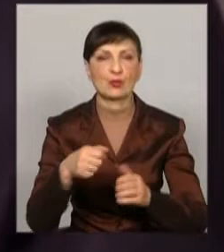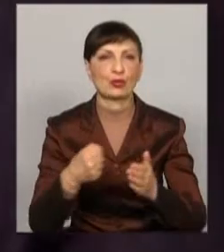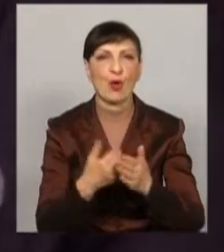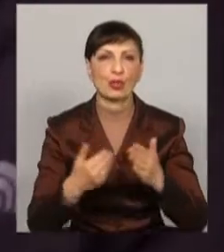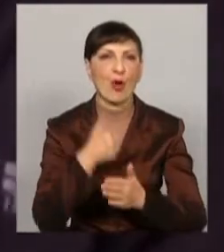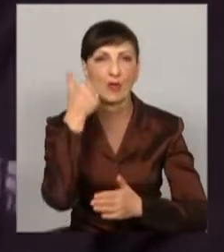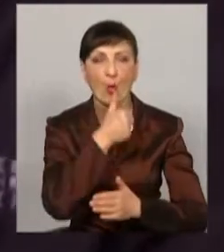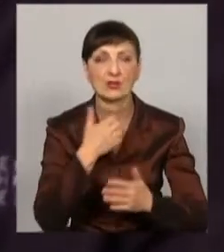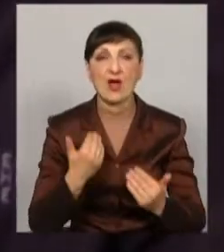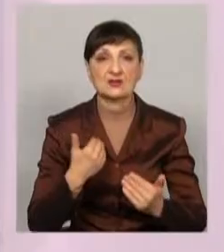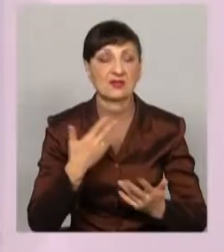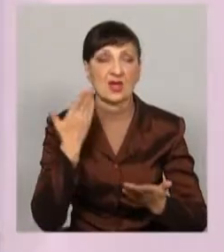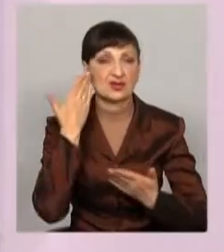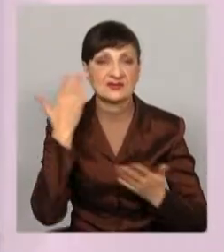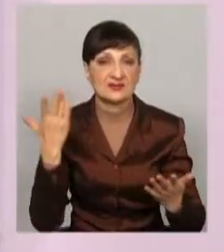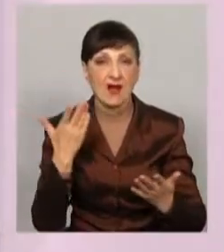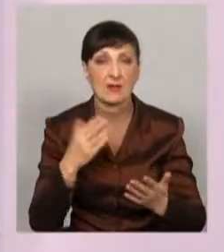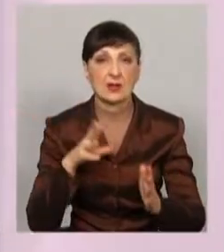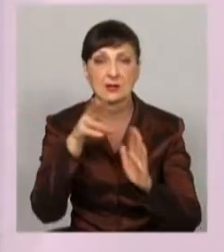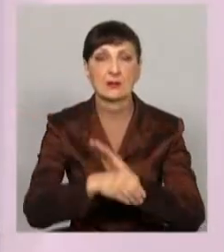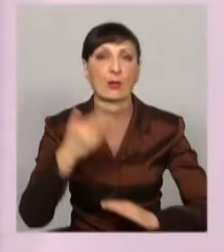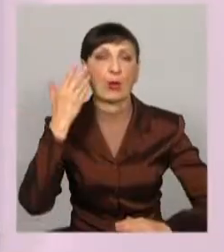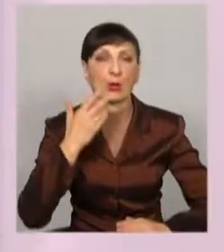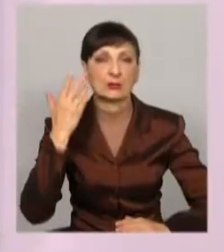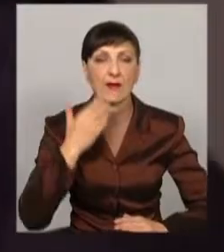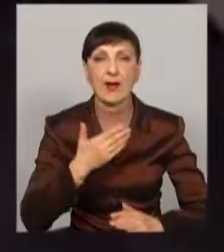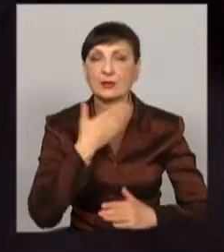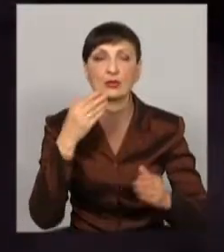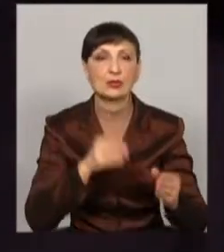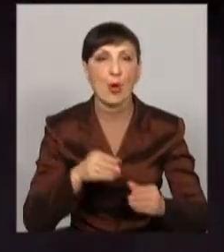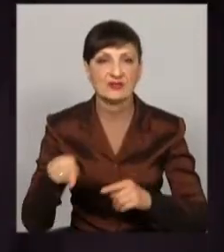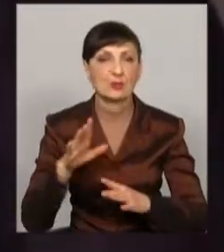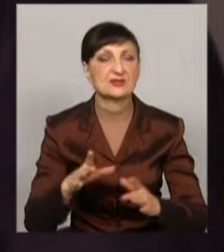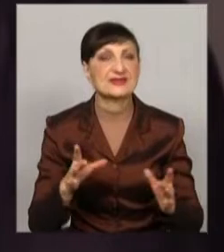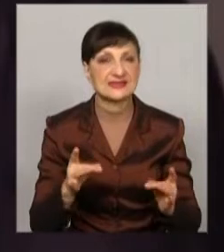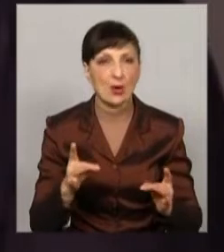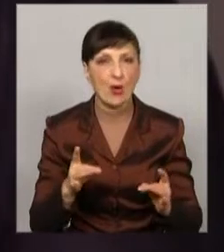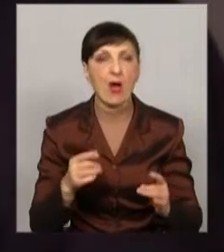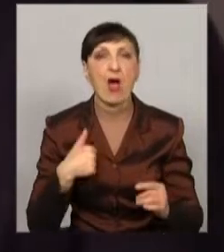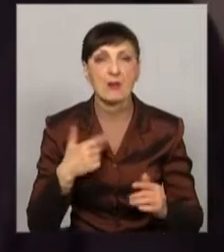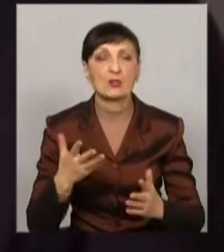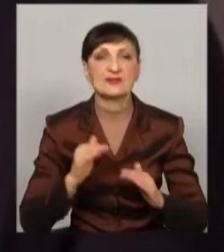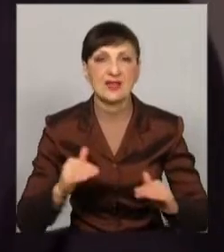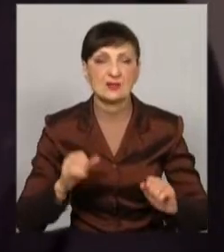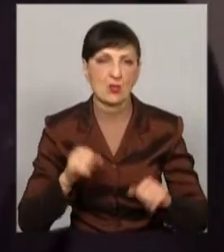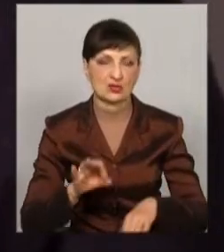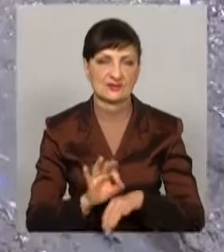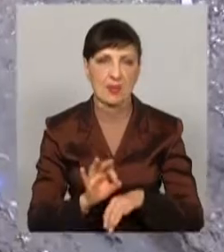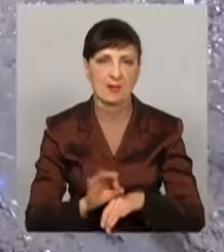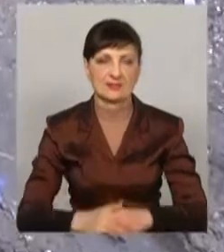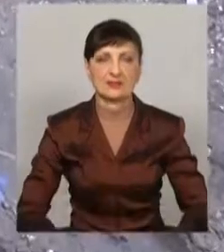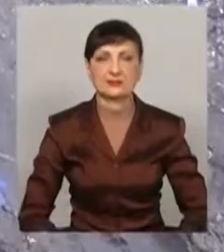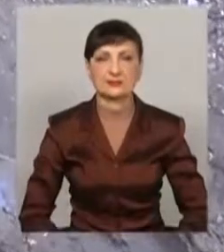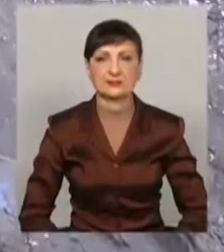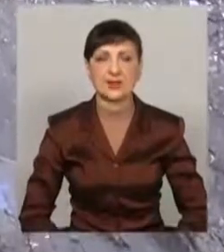года. Но теперь даже не знаем, сможем ли заехать сюда. Из-за отсутствия тепла здесь будет сырость, а из-за этого мы с детьми можем заболеть.